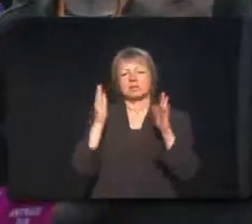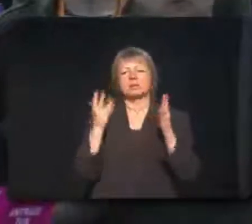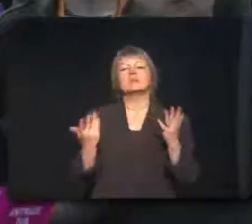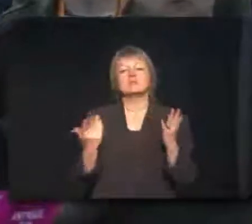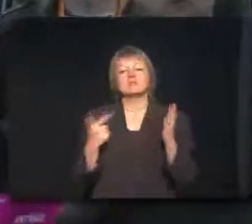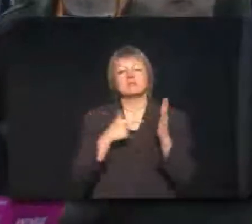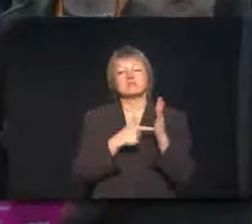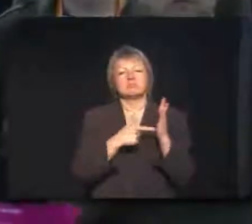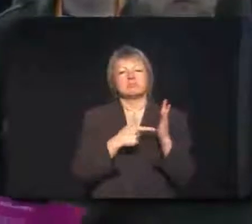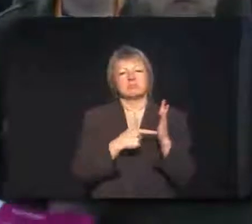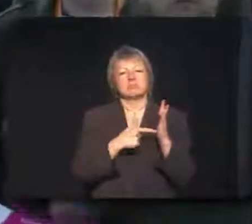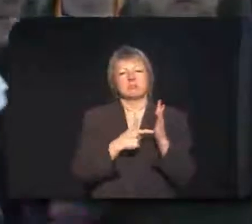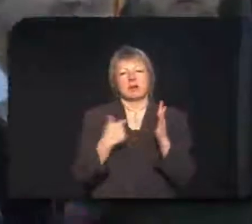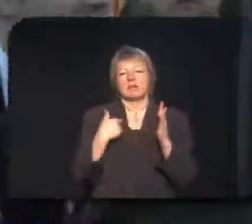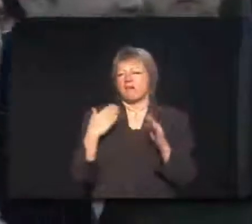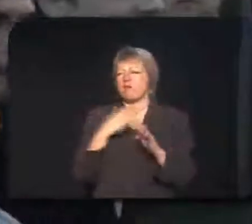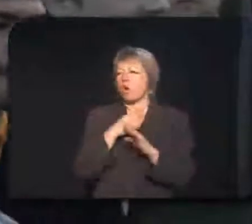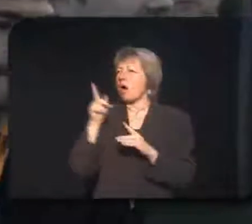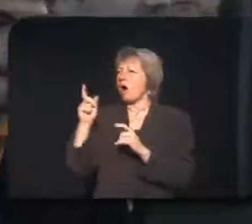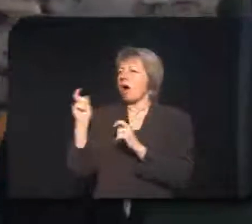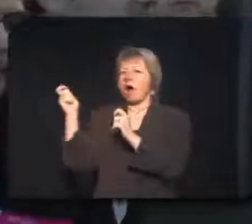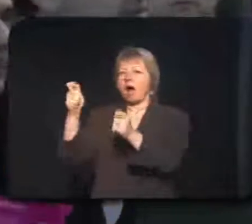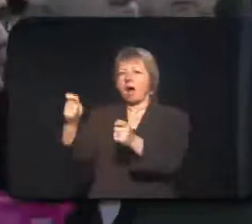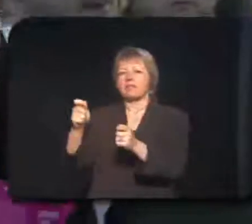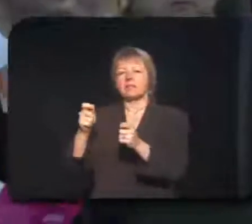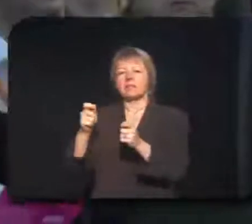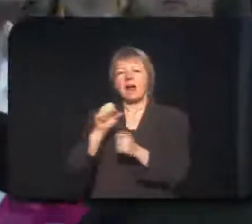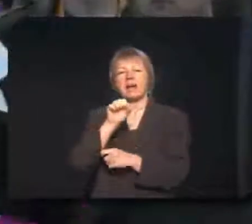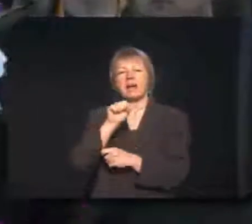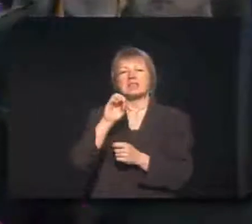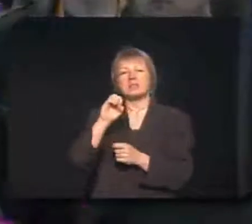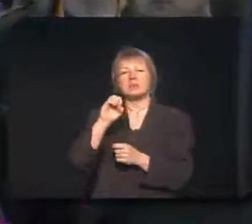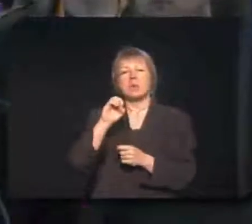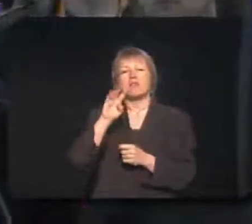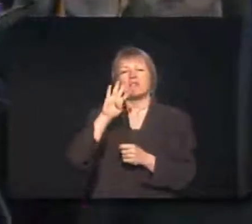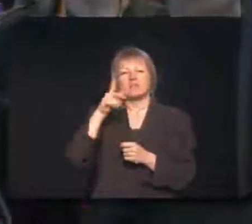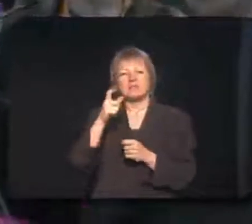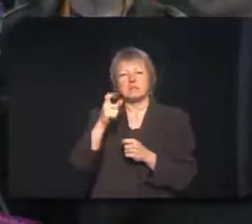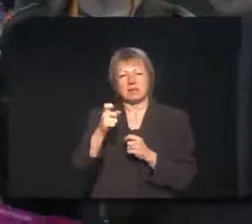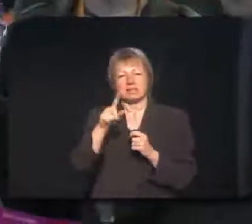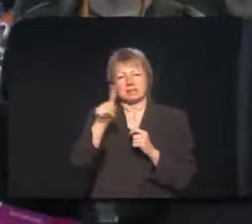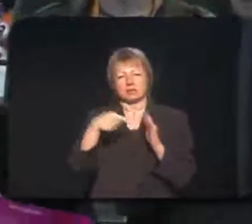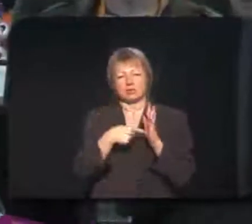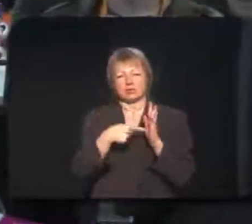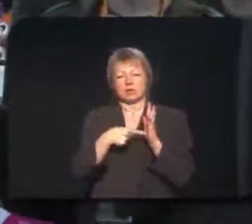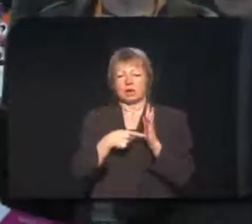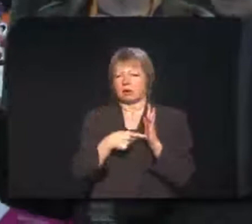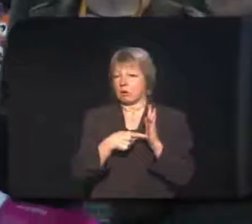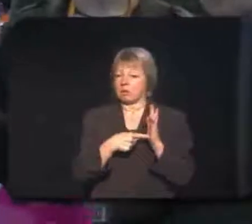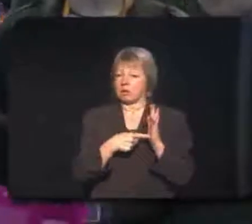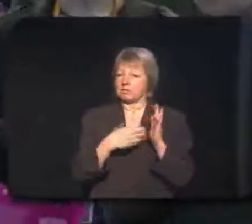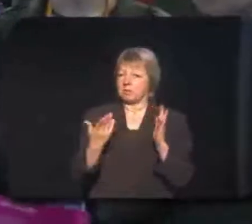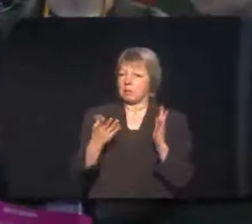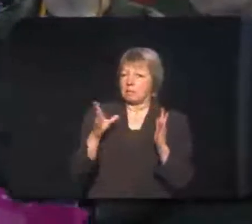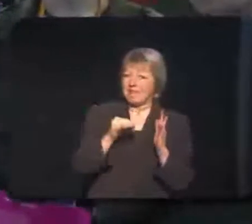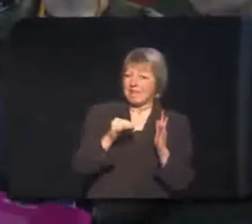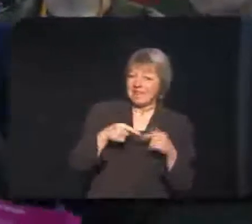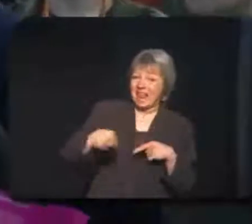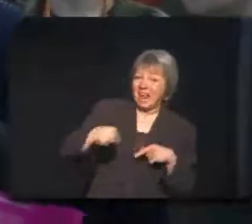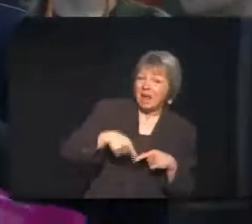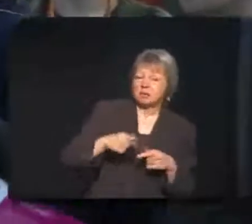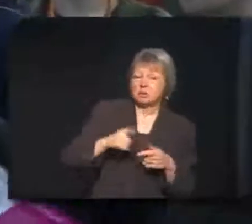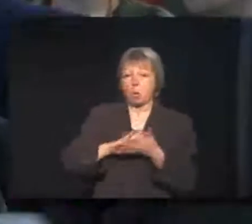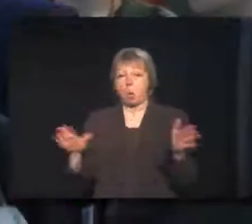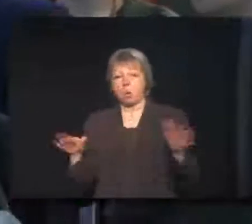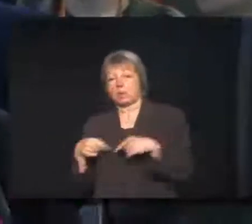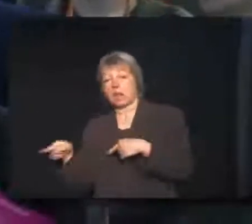von s0720 definiert als mit Delegation gleichzeitig steht bei euch drin ohne Delegation das finde ich jetzt